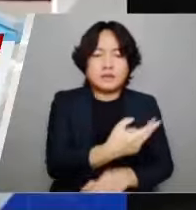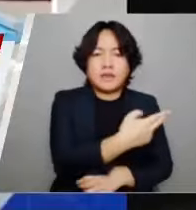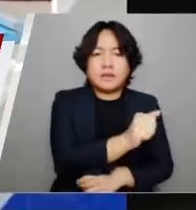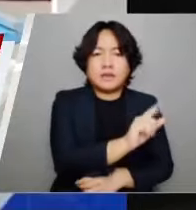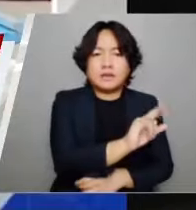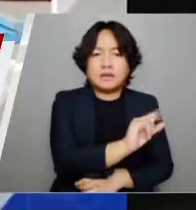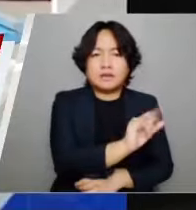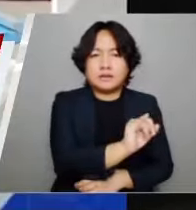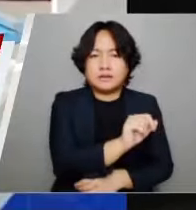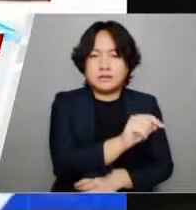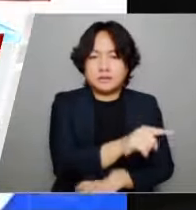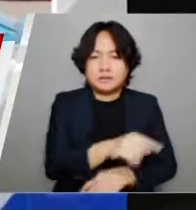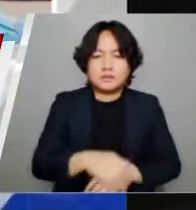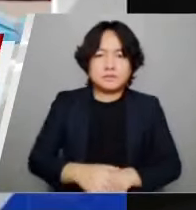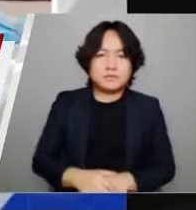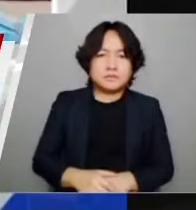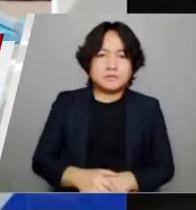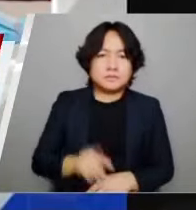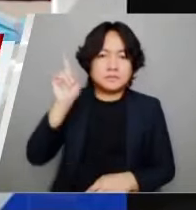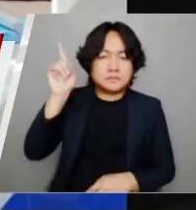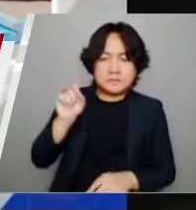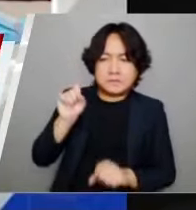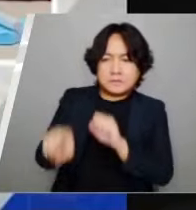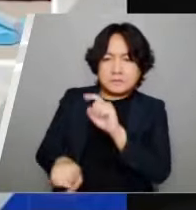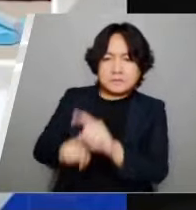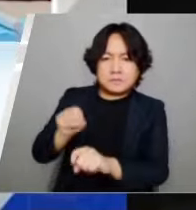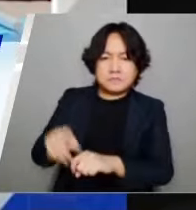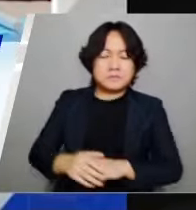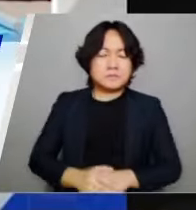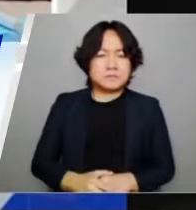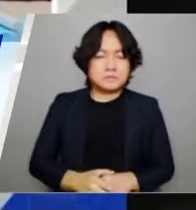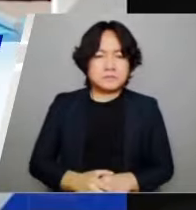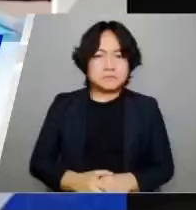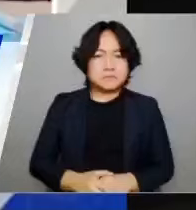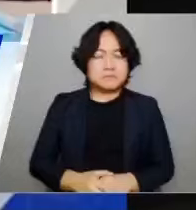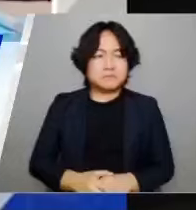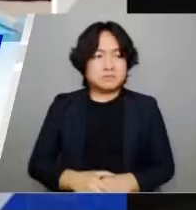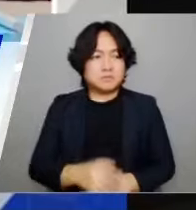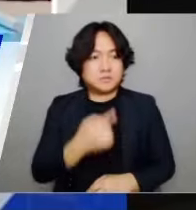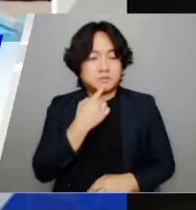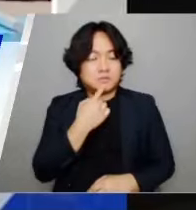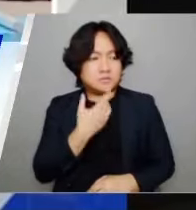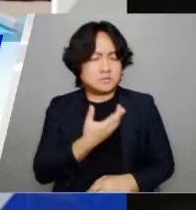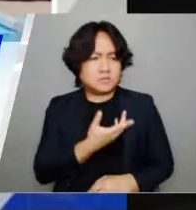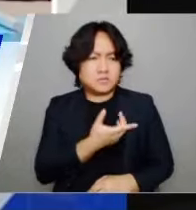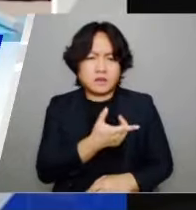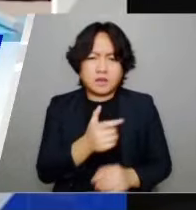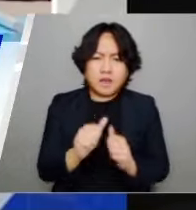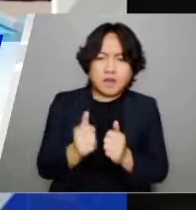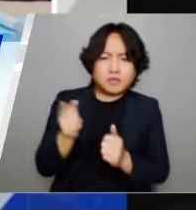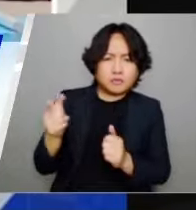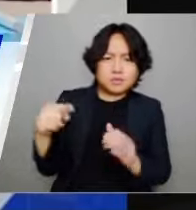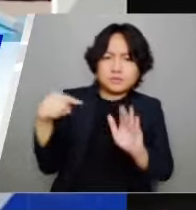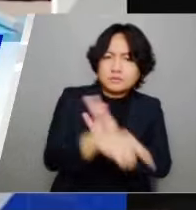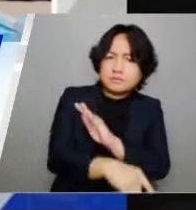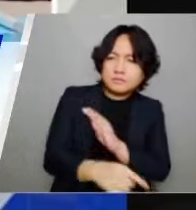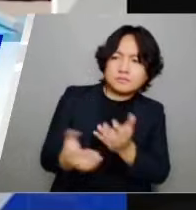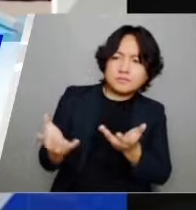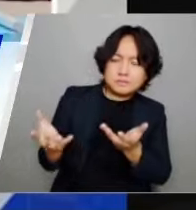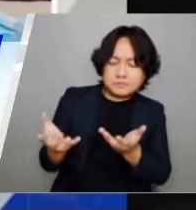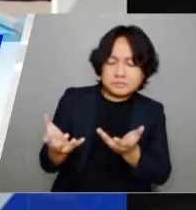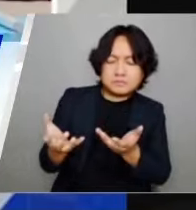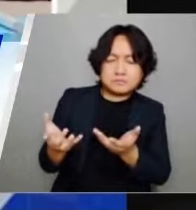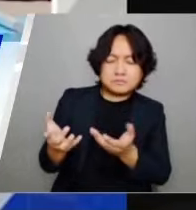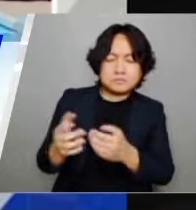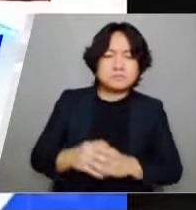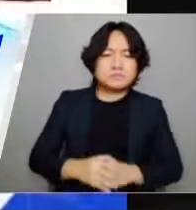albotra of region 7 pinagmalaki niya sa akin noon talaga sabi ko How did you do it so mga kilala